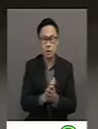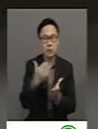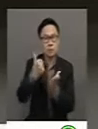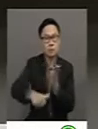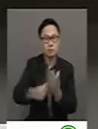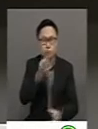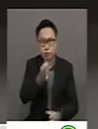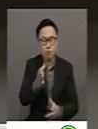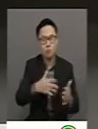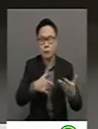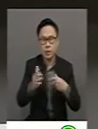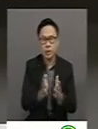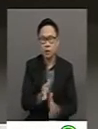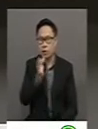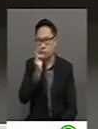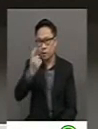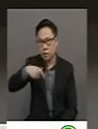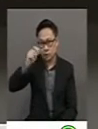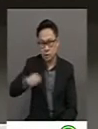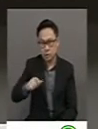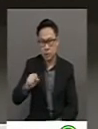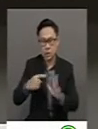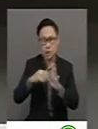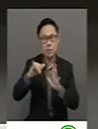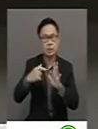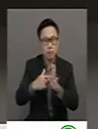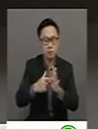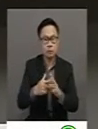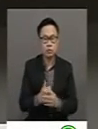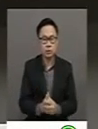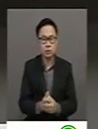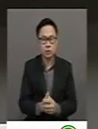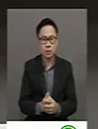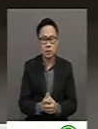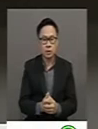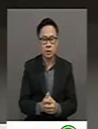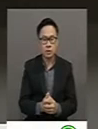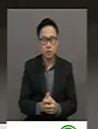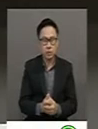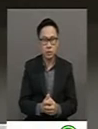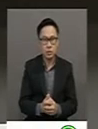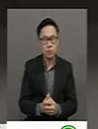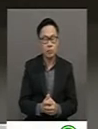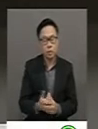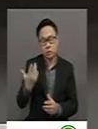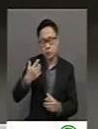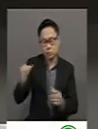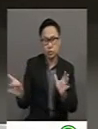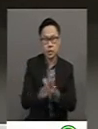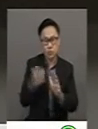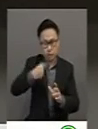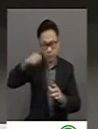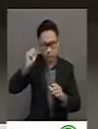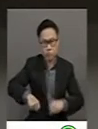รเราจำเป็นที่จะต้องส่งคดีนี้ขึ้นสู่ในระดับศาลนะครับเพื่อให้ศาลเป็นผู้สั่